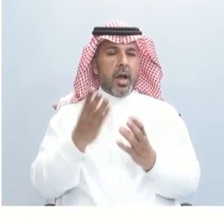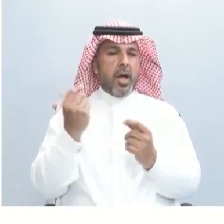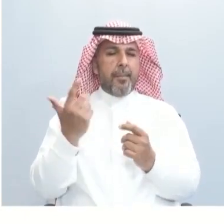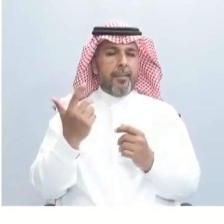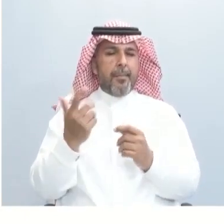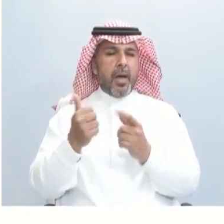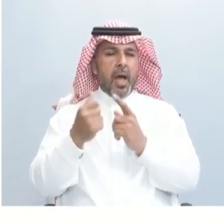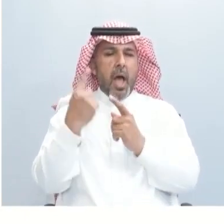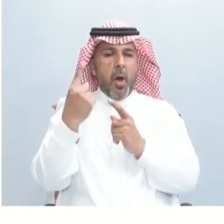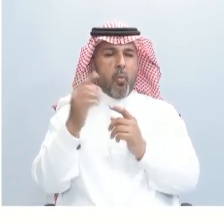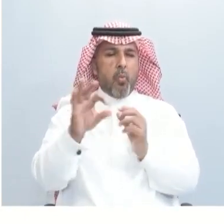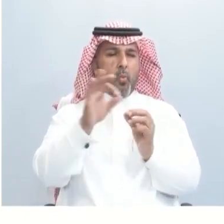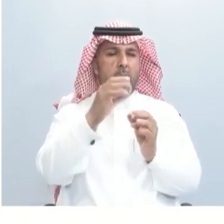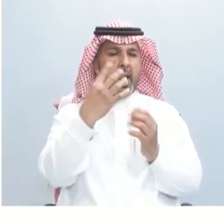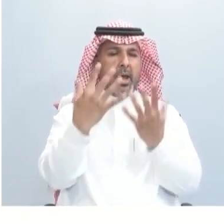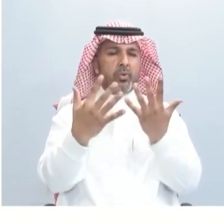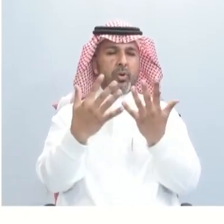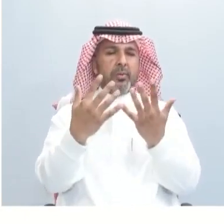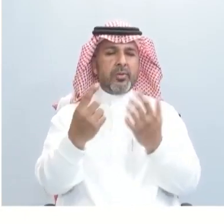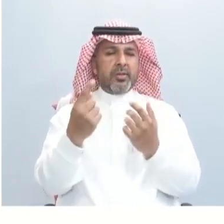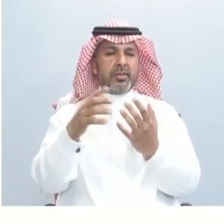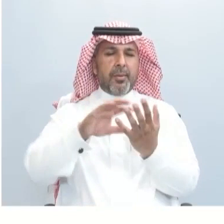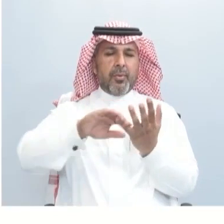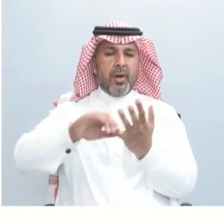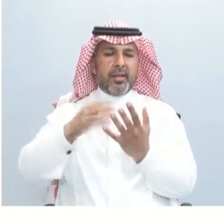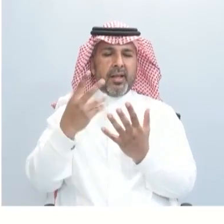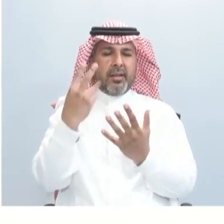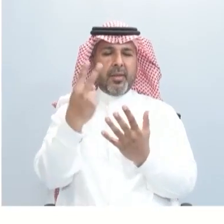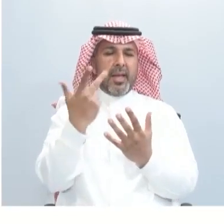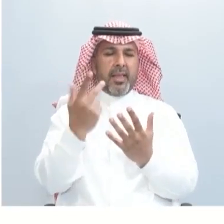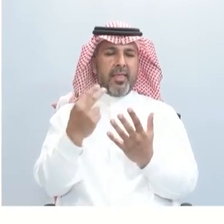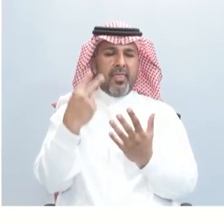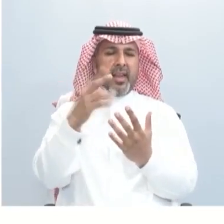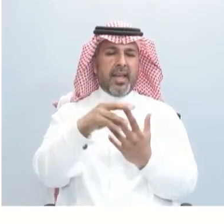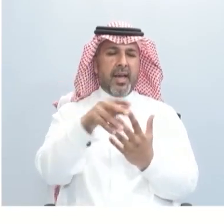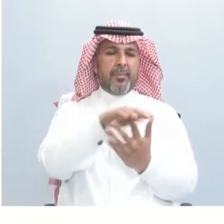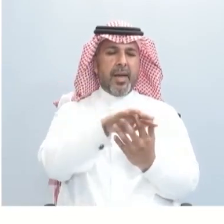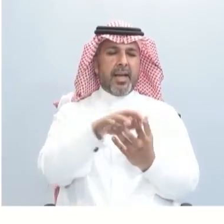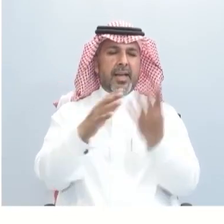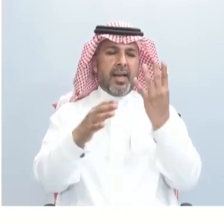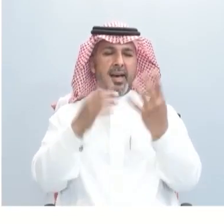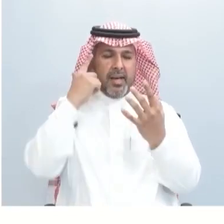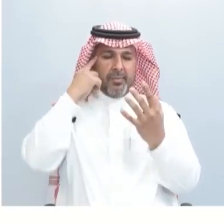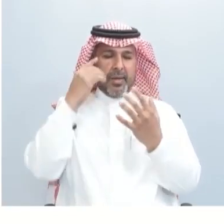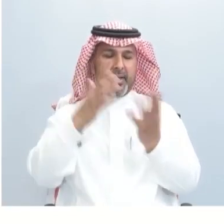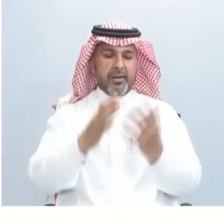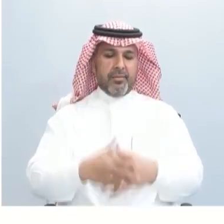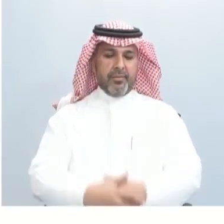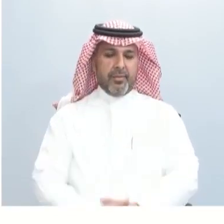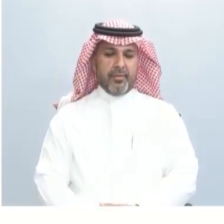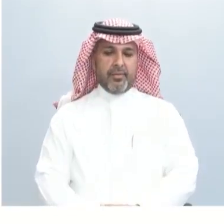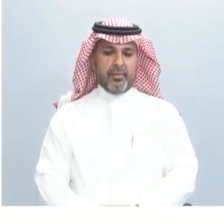طبعا هنا عندنا اللي هو كتبنا قائمه الصفوف لمثلث باسكال الى ان وصلنا الى الصف